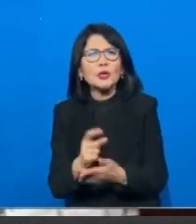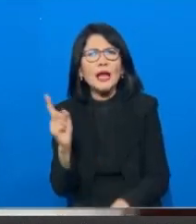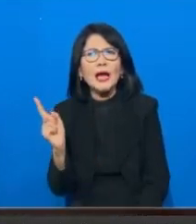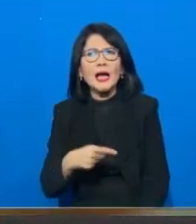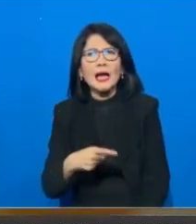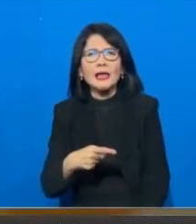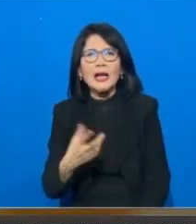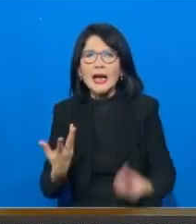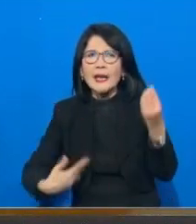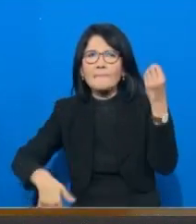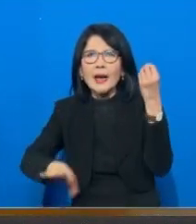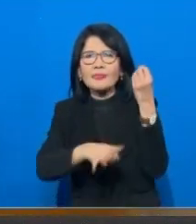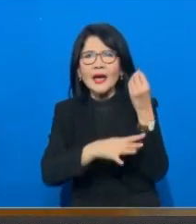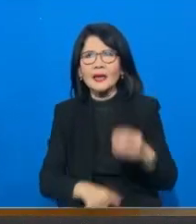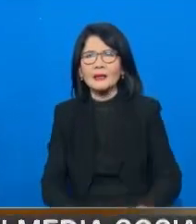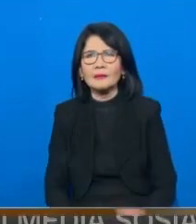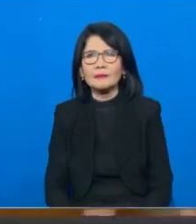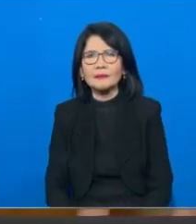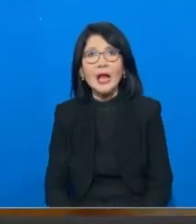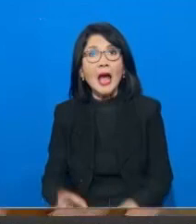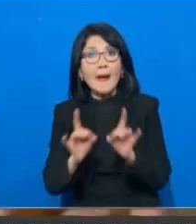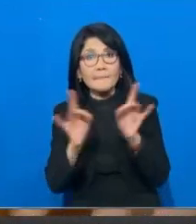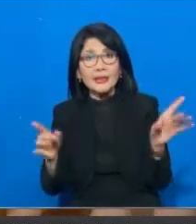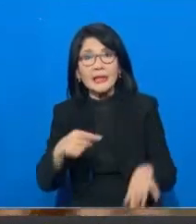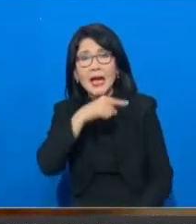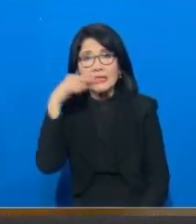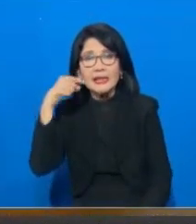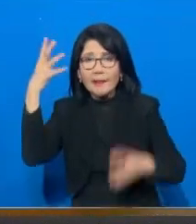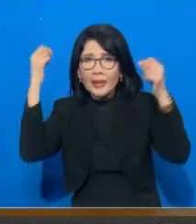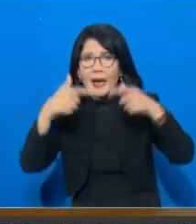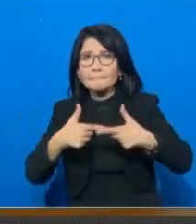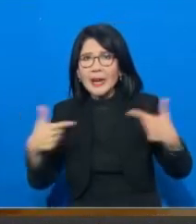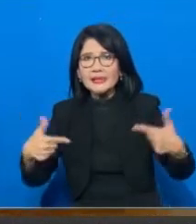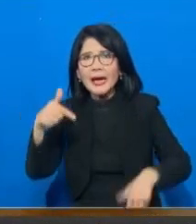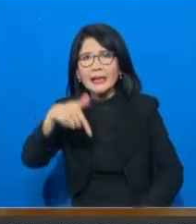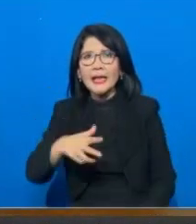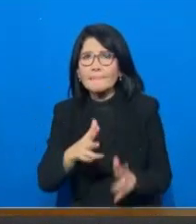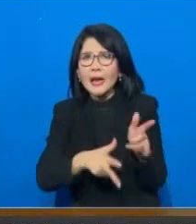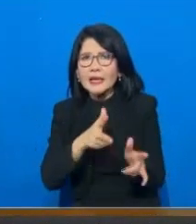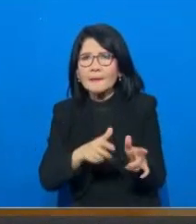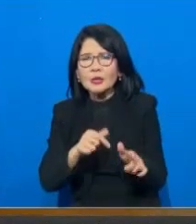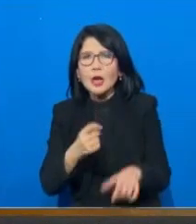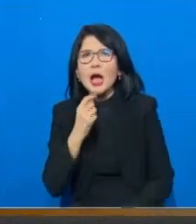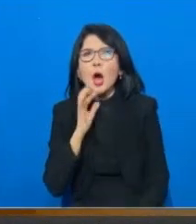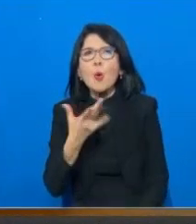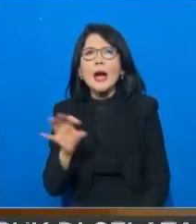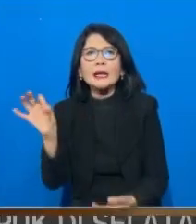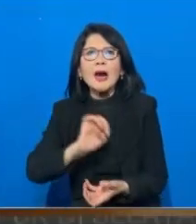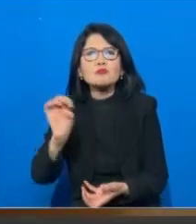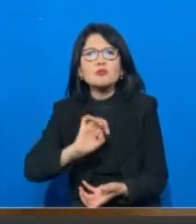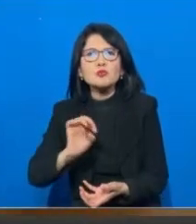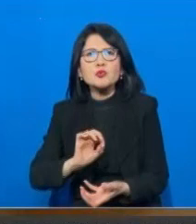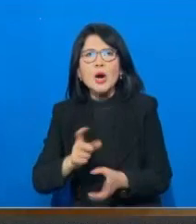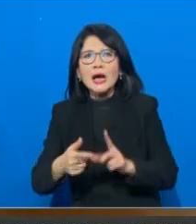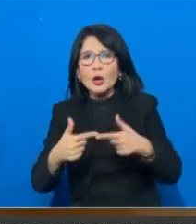dari pinggir pantai. Nah, jadi sebetulnya bedanya dari sate Padang Panjang sama sate Padang Pariaman selain dari warna bumbunya yang kalau misalkan Padang